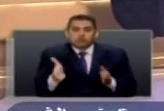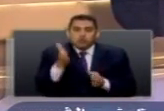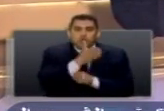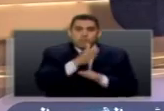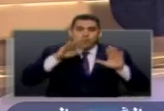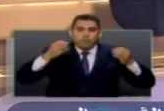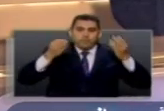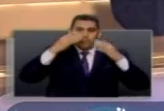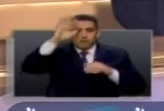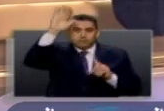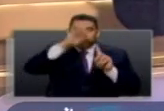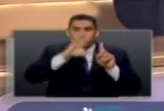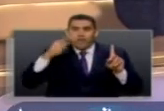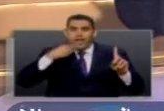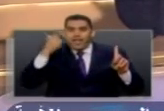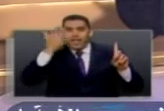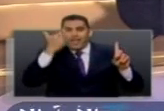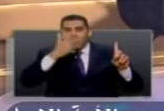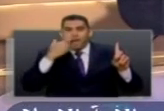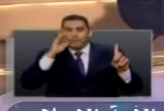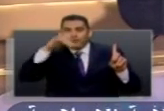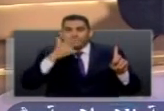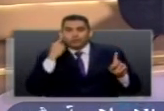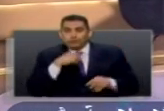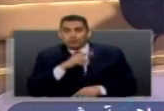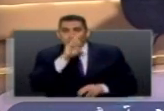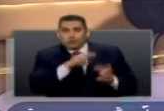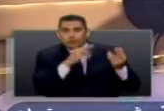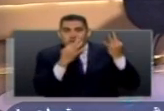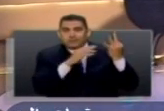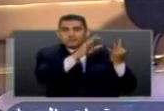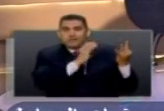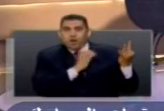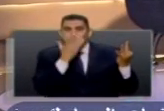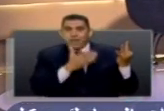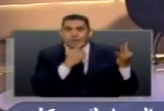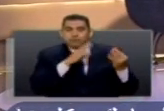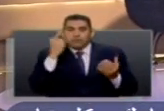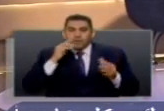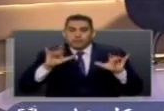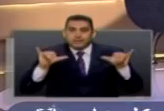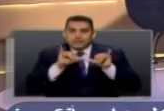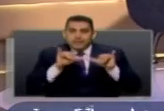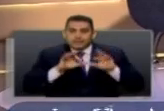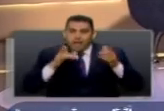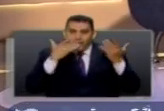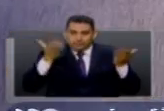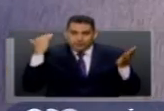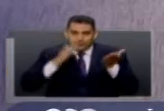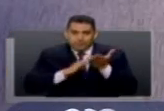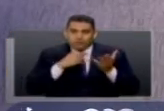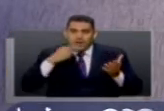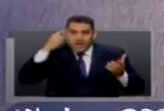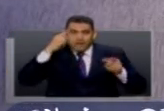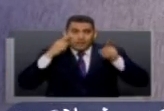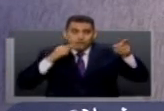الوحي وهم يستهزئون ويضحكون ويستهزئون ويضحكون طبعا لا توجد مصادر معرفه لانترنت ولا فالذي عندك عندك